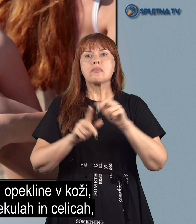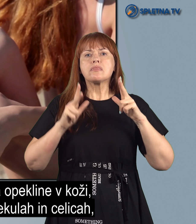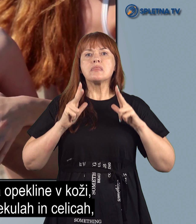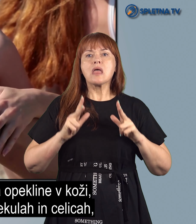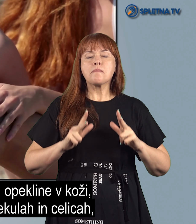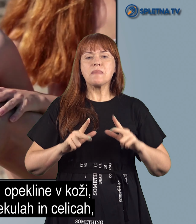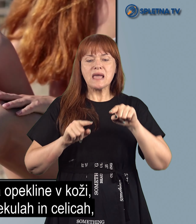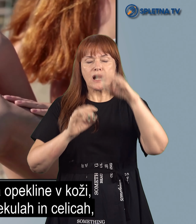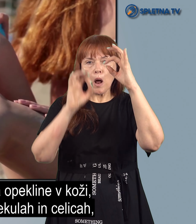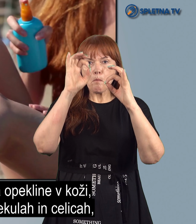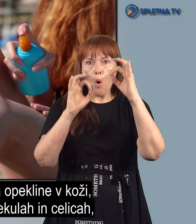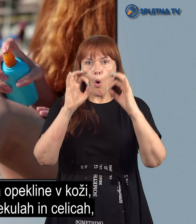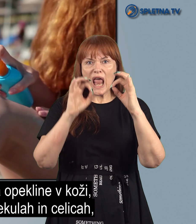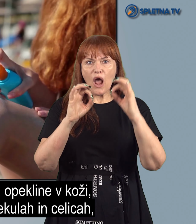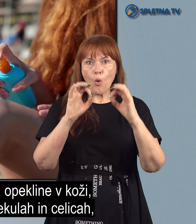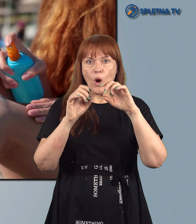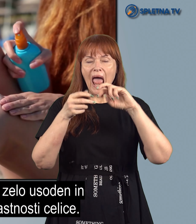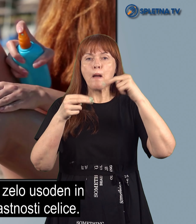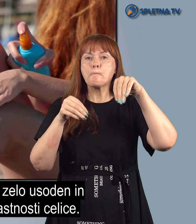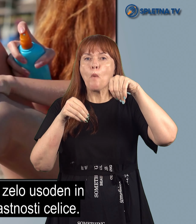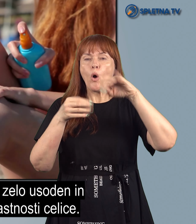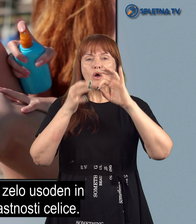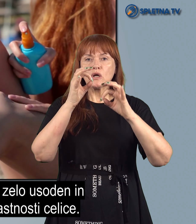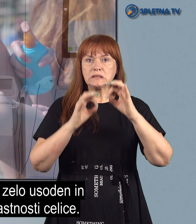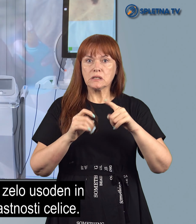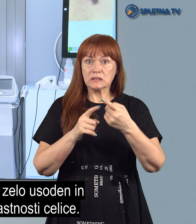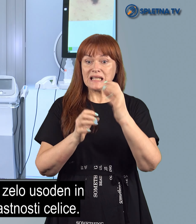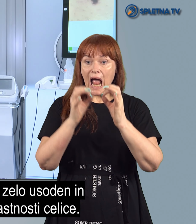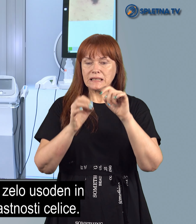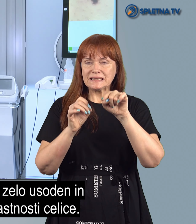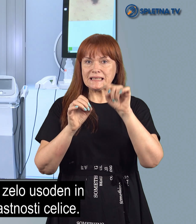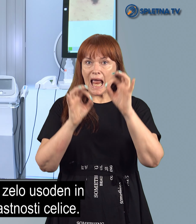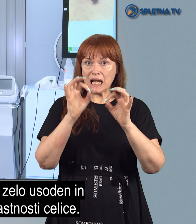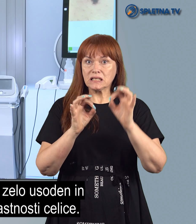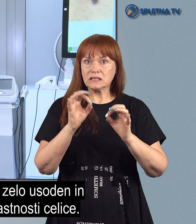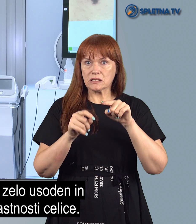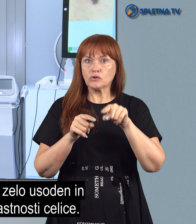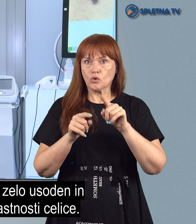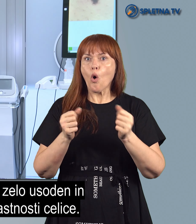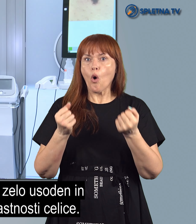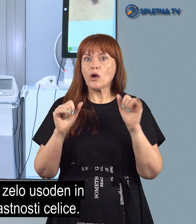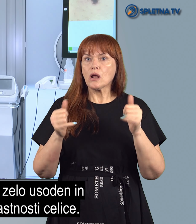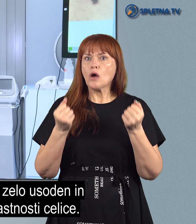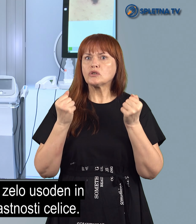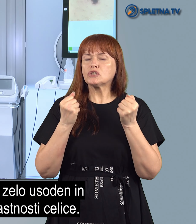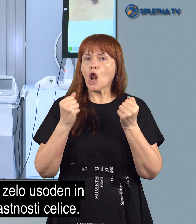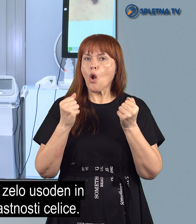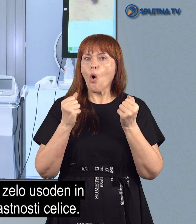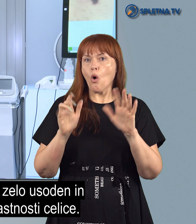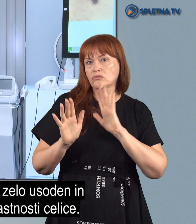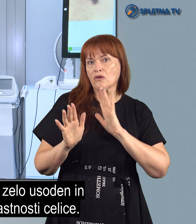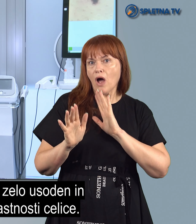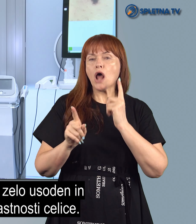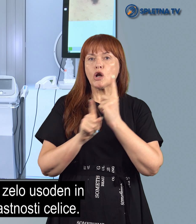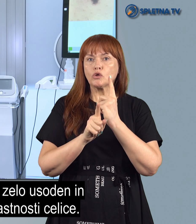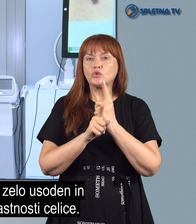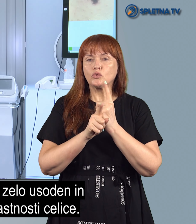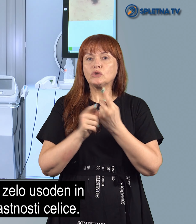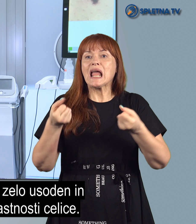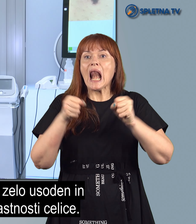nemir v molekulah in v celicah, ki je tudi za celico lahko zelo usoden in tudi